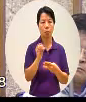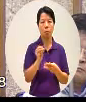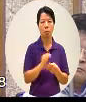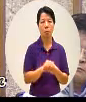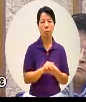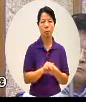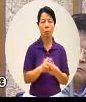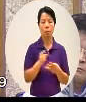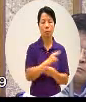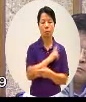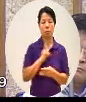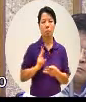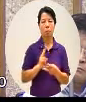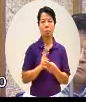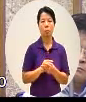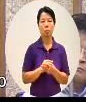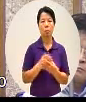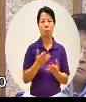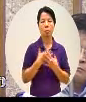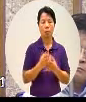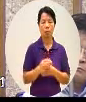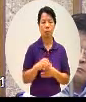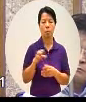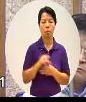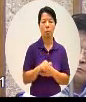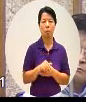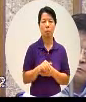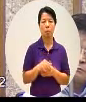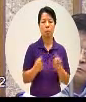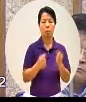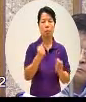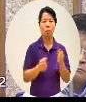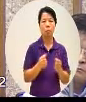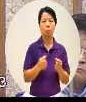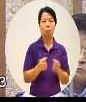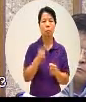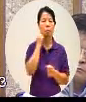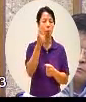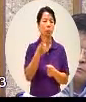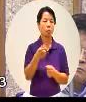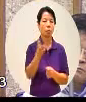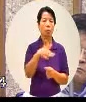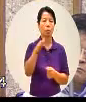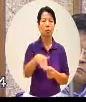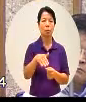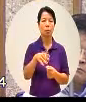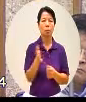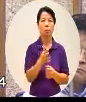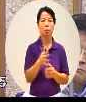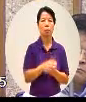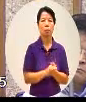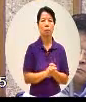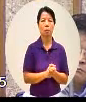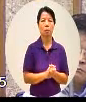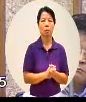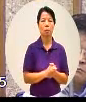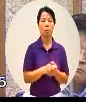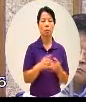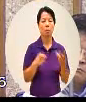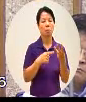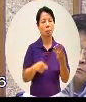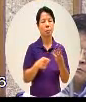是兼领一些车马费，一个月大概5000块，但是我的了解，好像三个都表示不